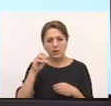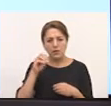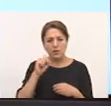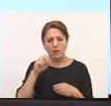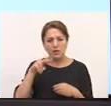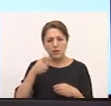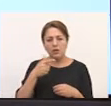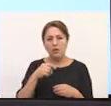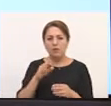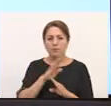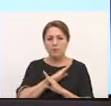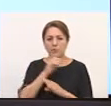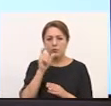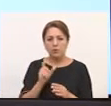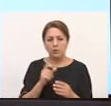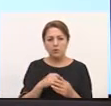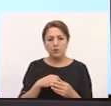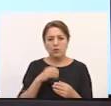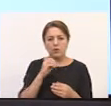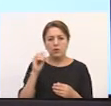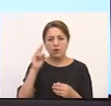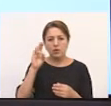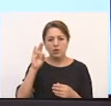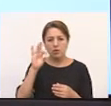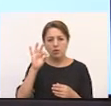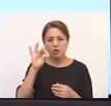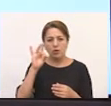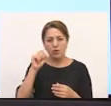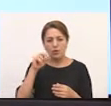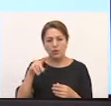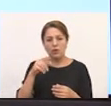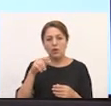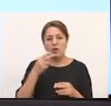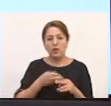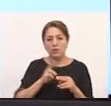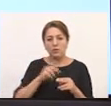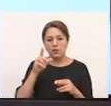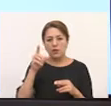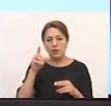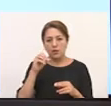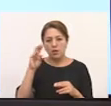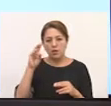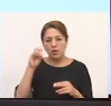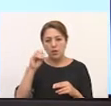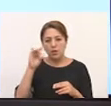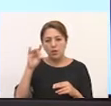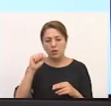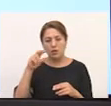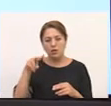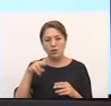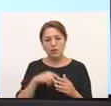Падаль. Мертвая. Енарал. Так называет генералов сам Пугачев. Малообразованный